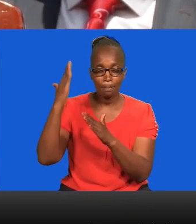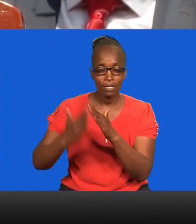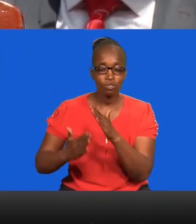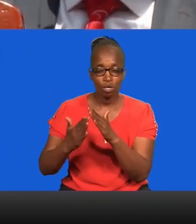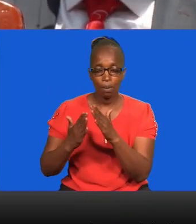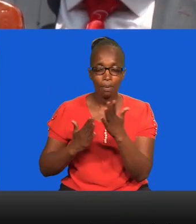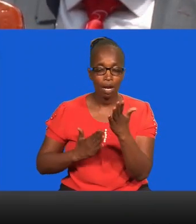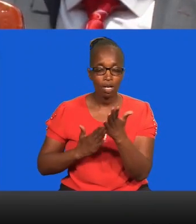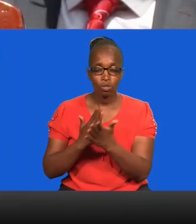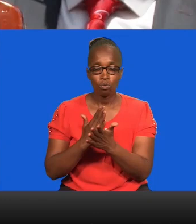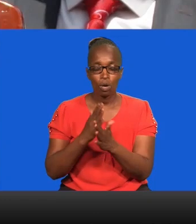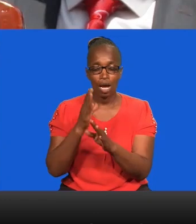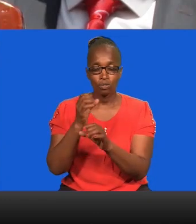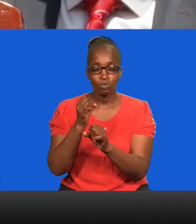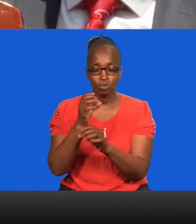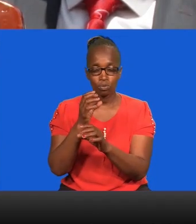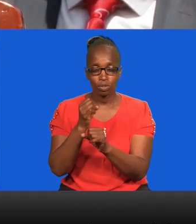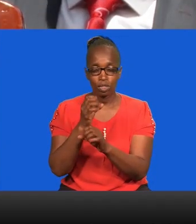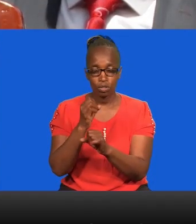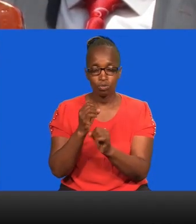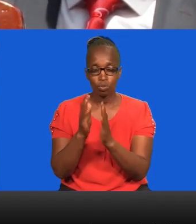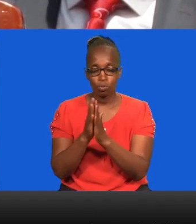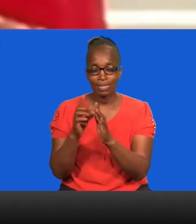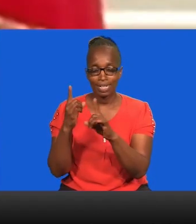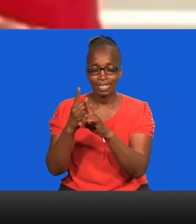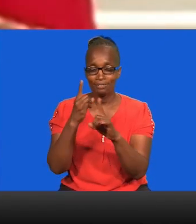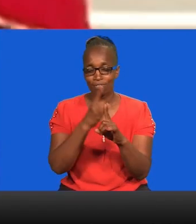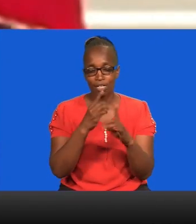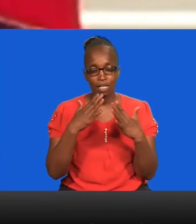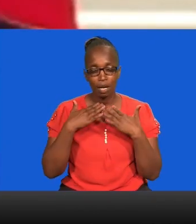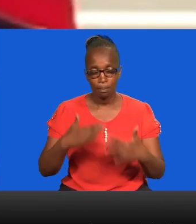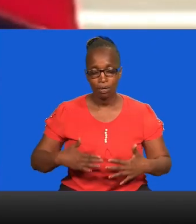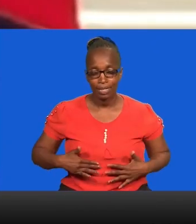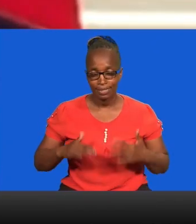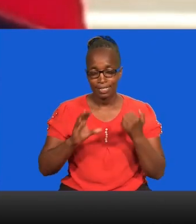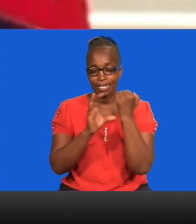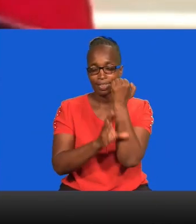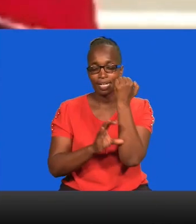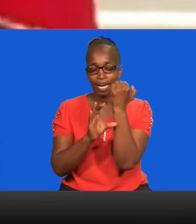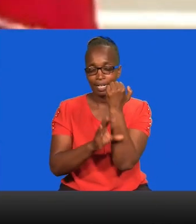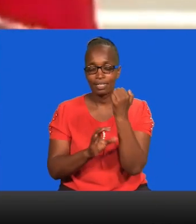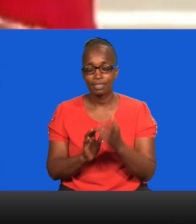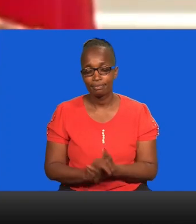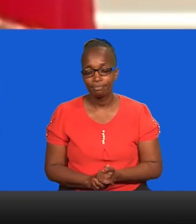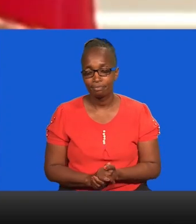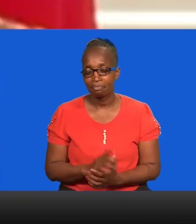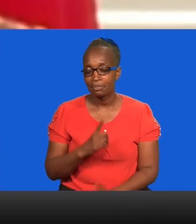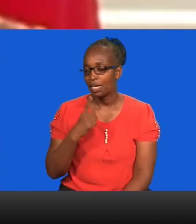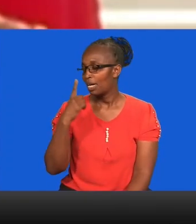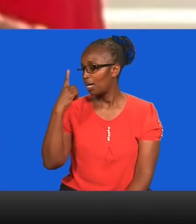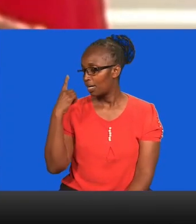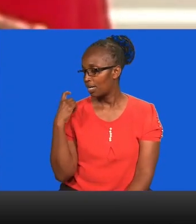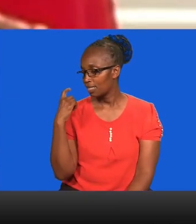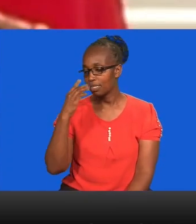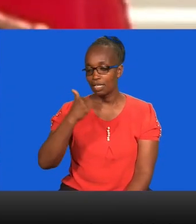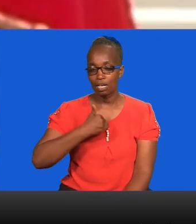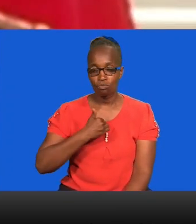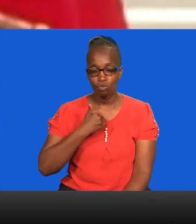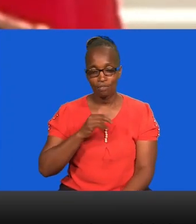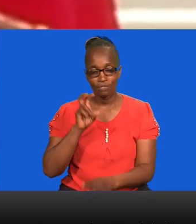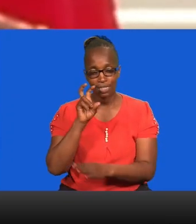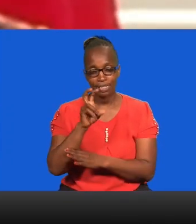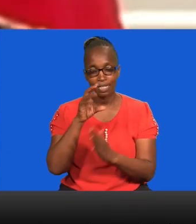kwa ushirikiano na asasi za usalama nchini. That of recent, we have seen